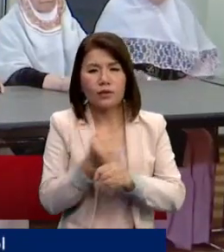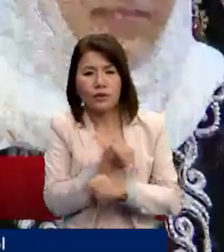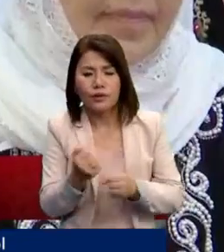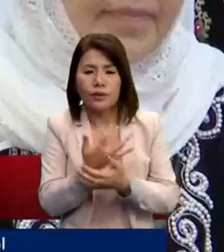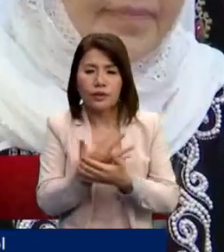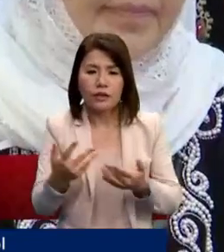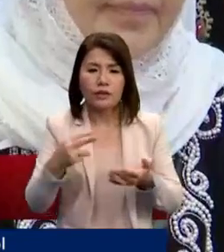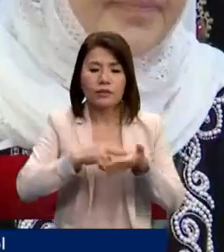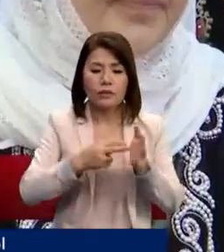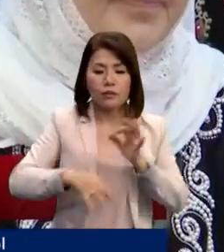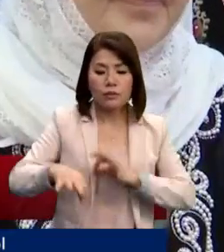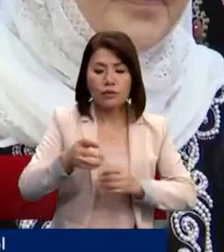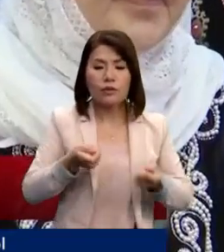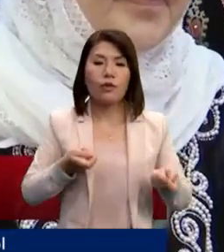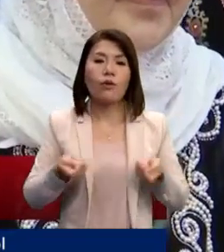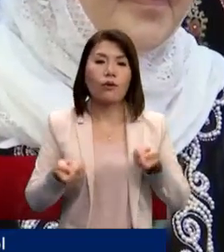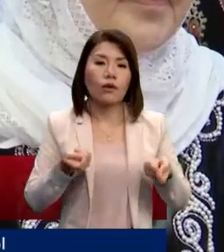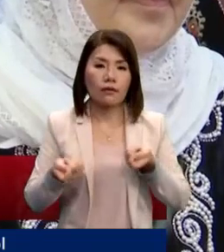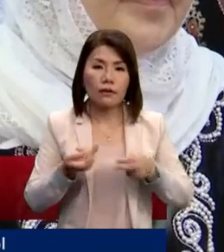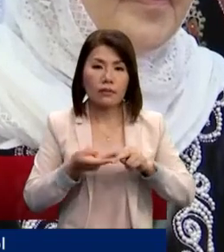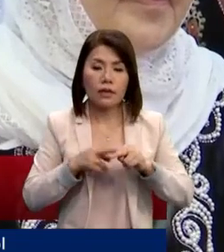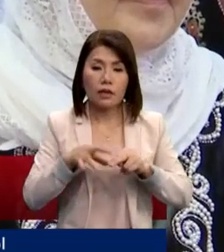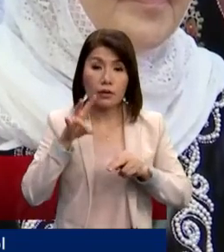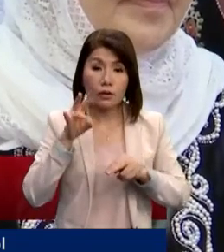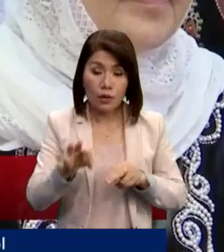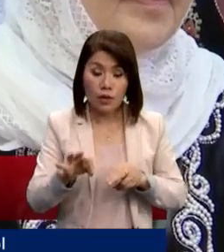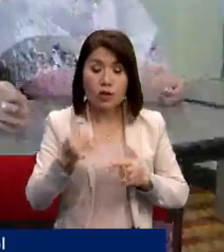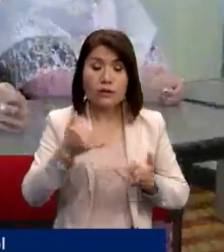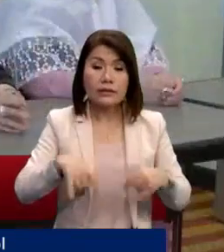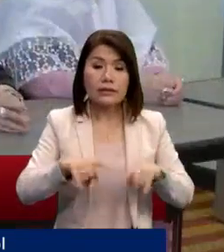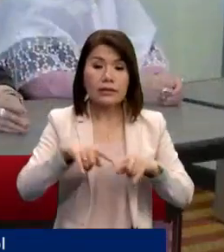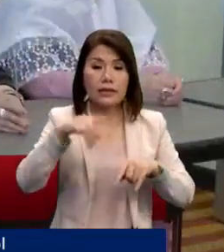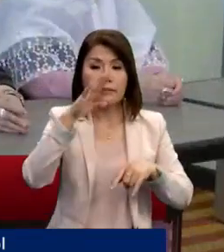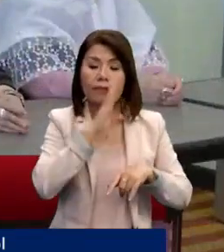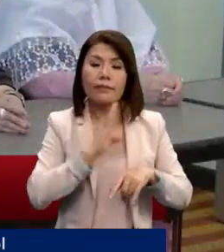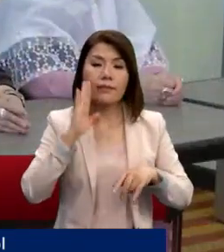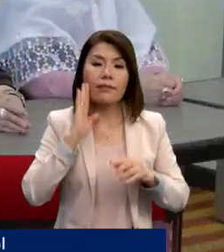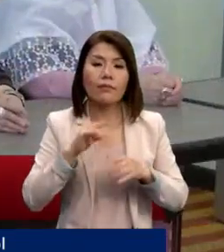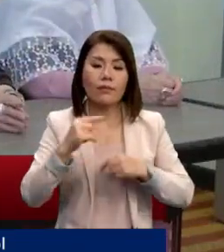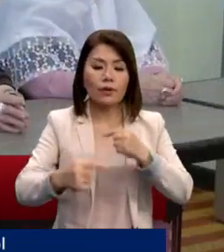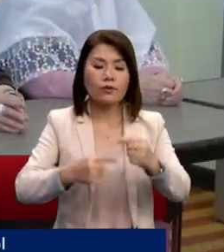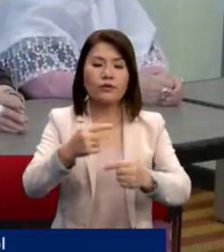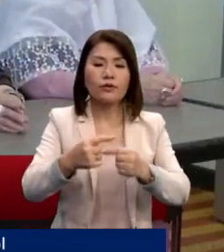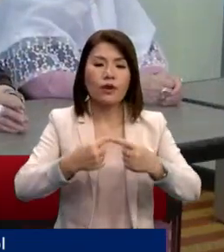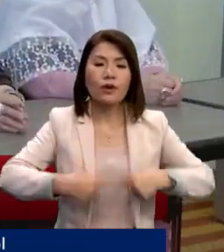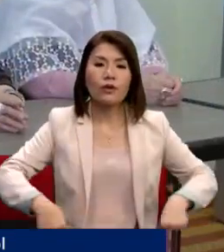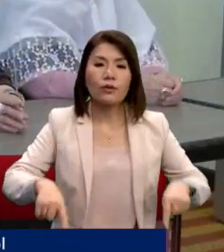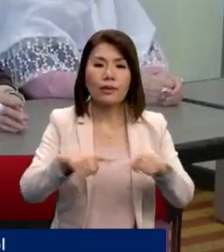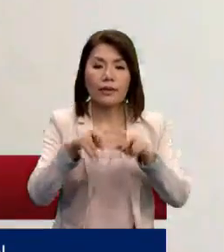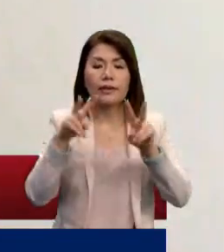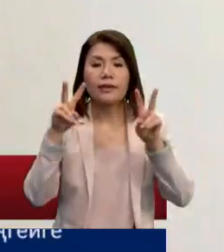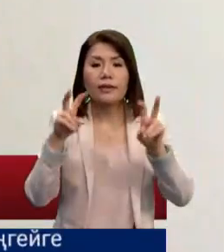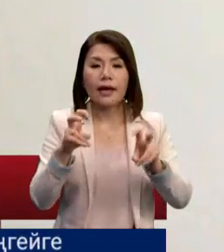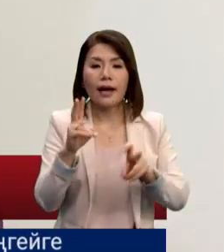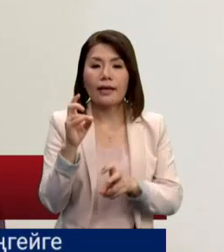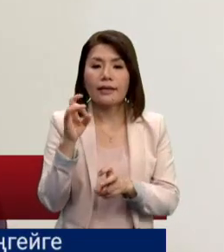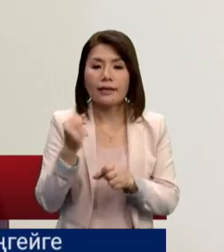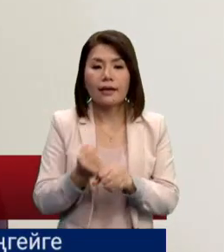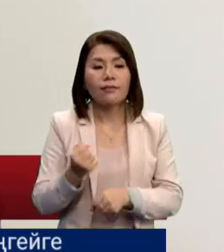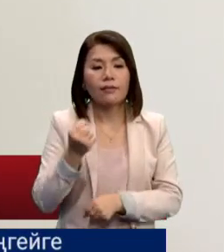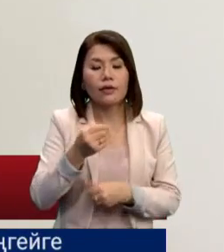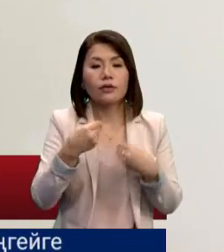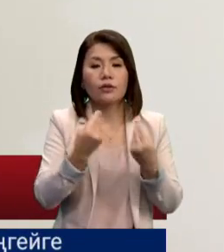жобаларды жетекшілік еткен. Бірақтан да қазақ аналары дәстүрге жол ұйымының атынан кандидат ретінде ұсынылған